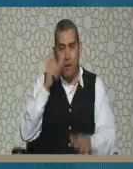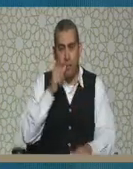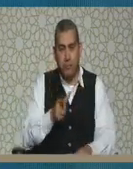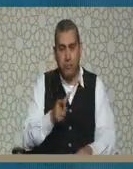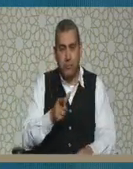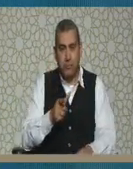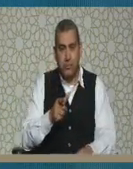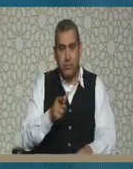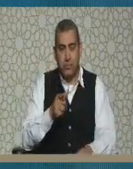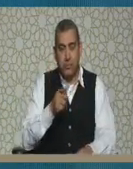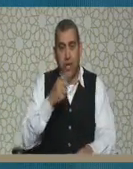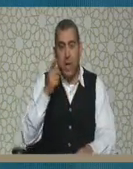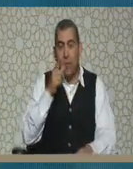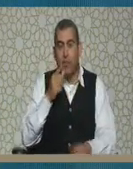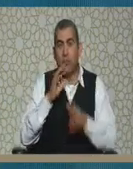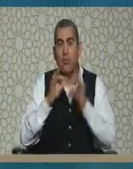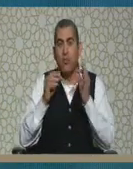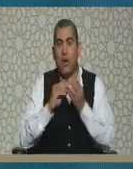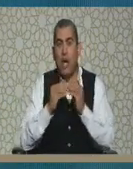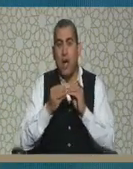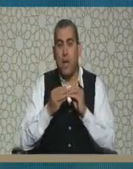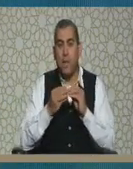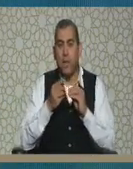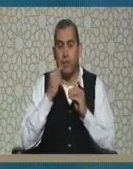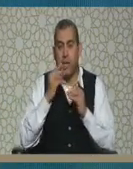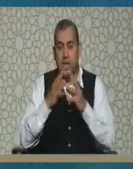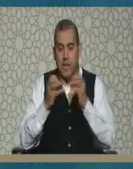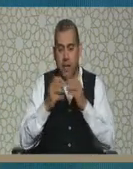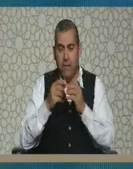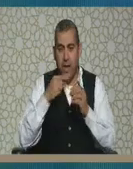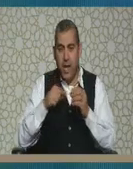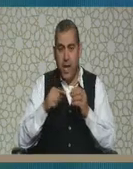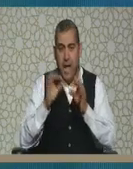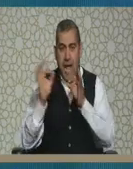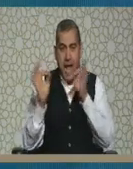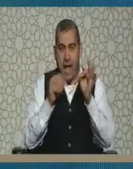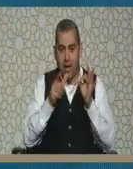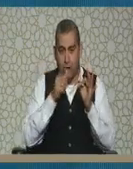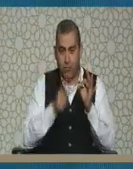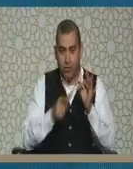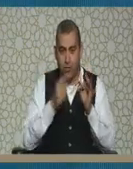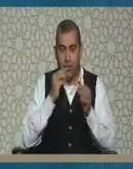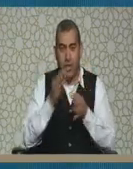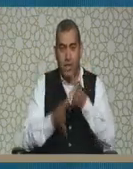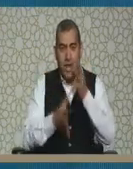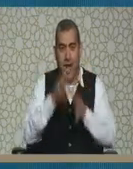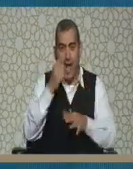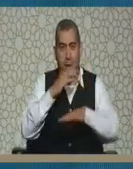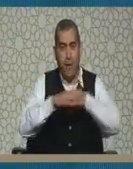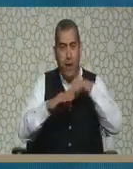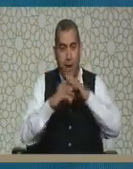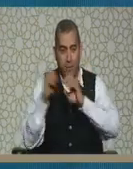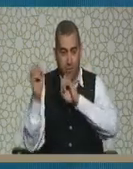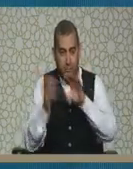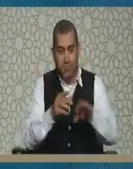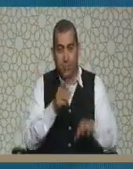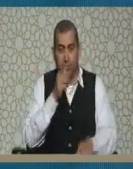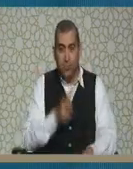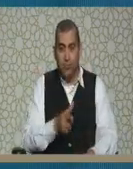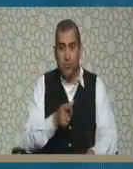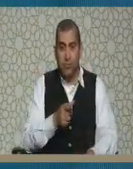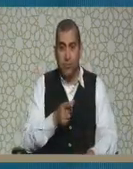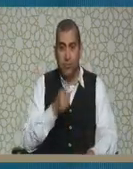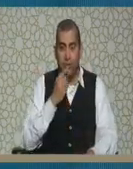عبد الله بن عباس في تفسير هذه ايات الكلام عن قصه سيدنا ابراهيم انه قال